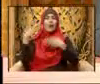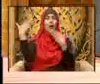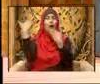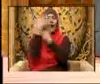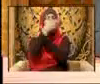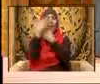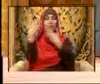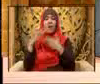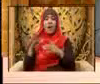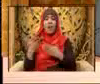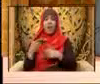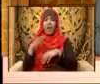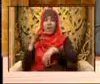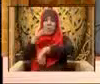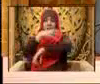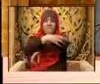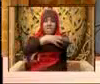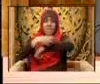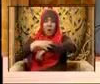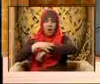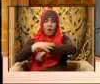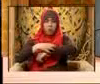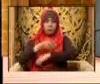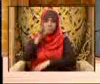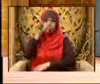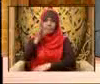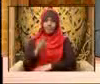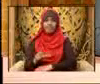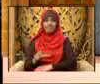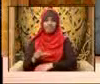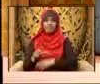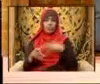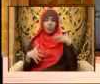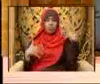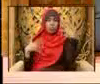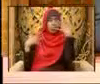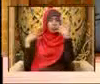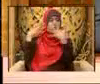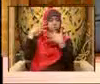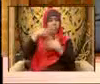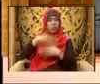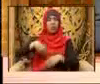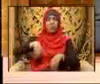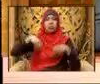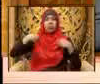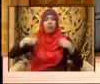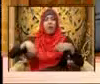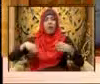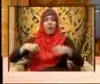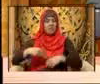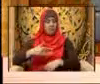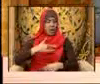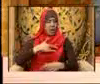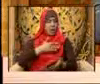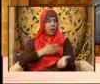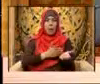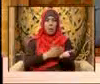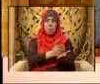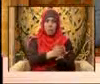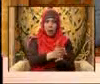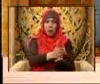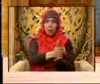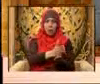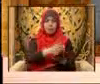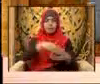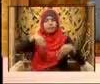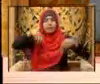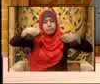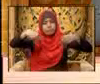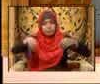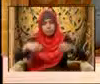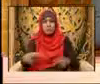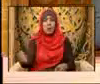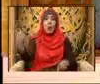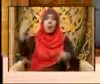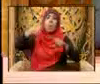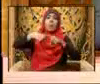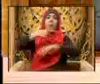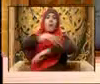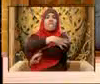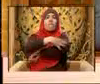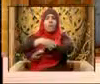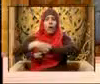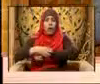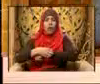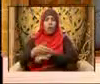يؤثر في نفسية الإنسان. تصوروا الإنسان في حالة ضعف إيماني ويلحق عليه الفقر